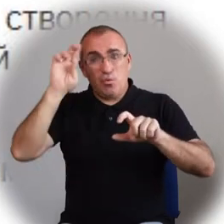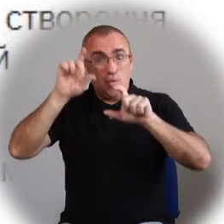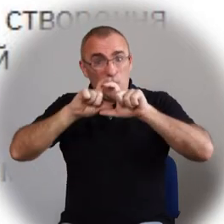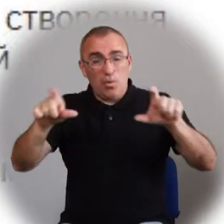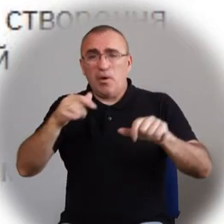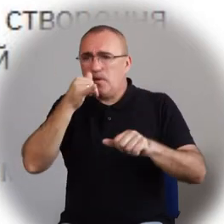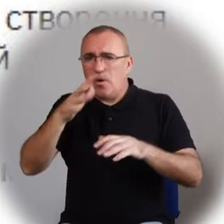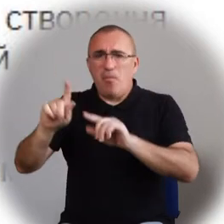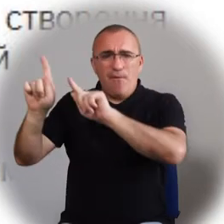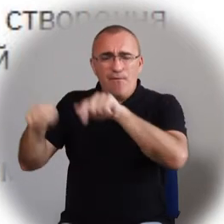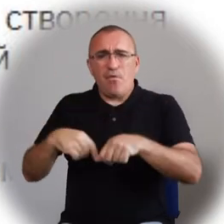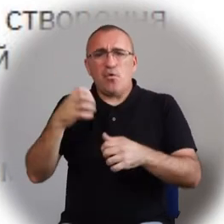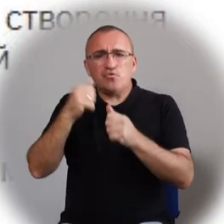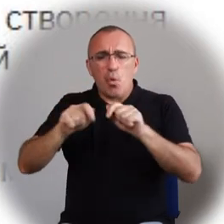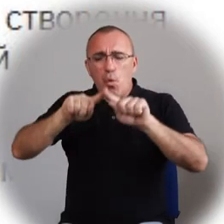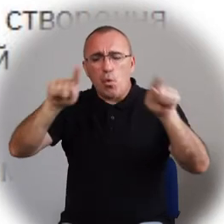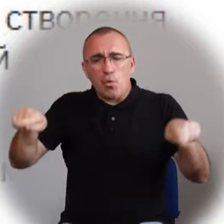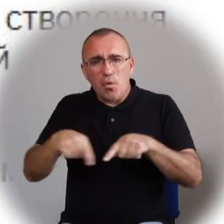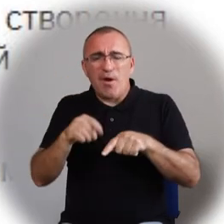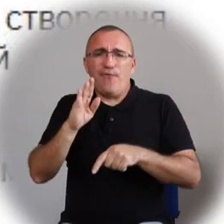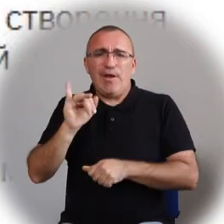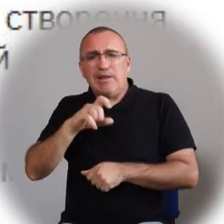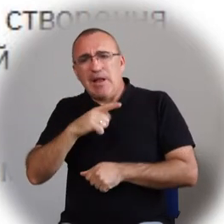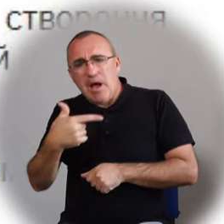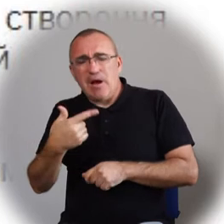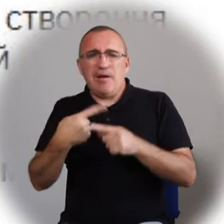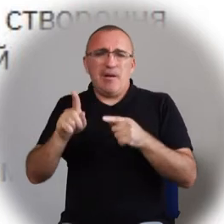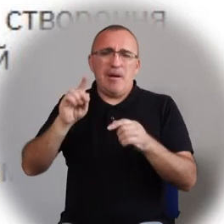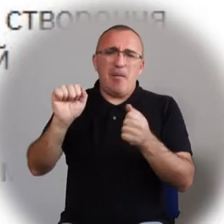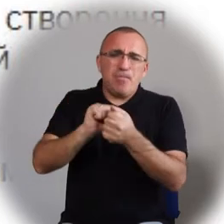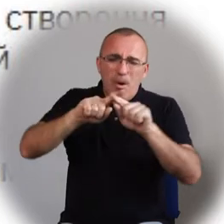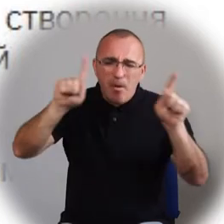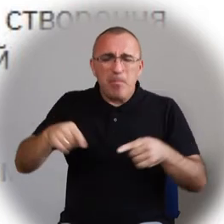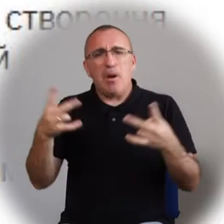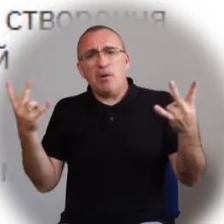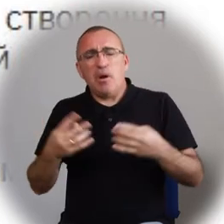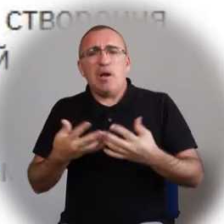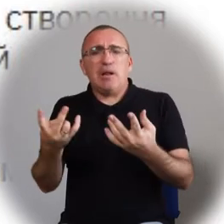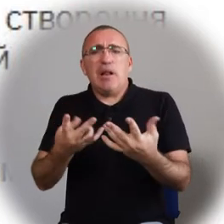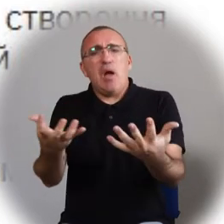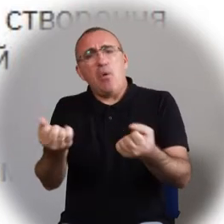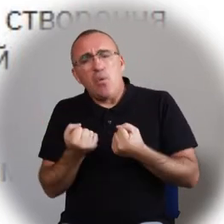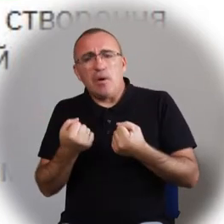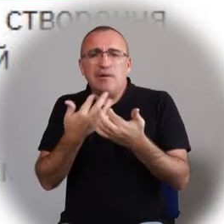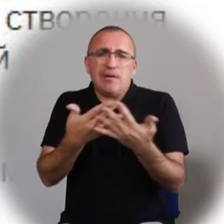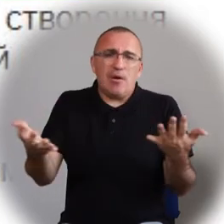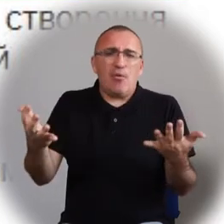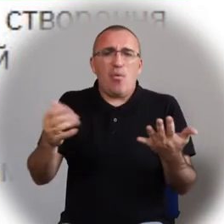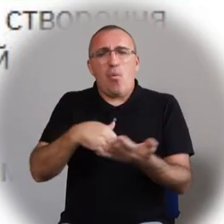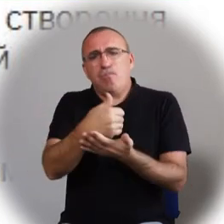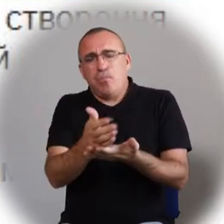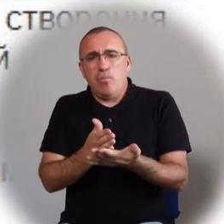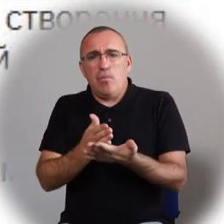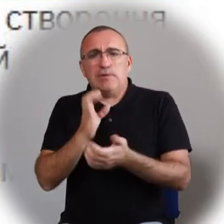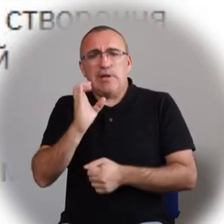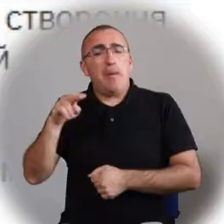Жодна державна установа не зможе вимагати від українців жодних довідок, витягів чи інших нескінчених папірців, необхідних для отримання тих чи